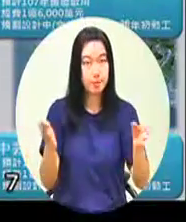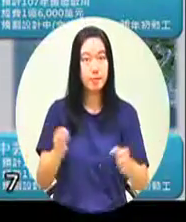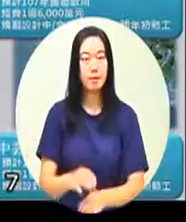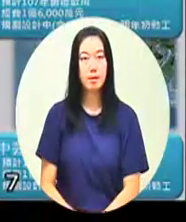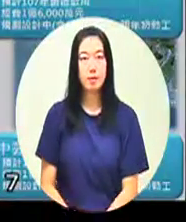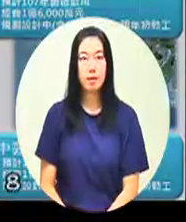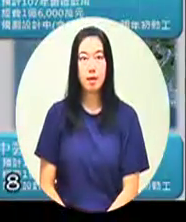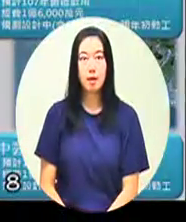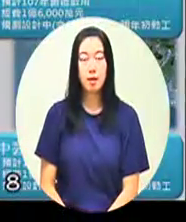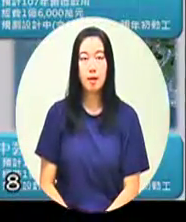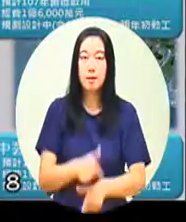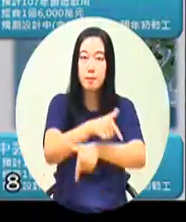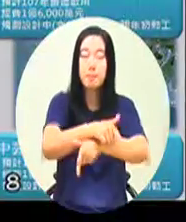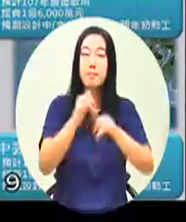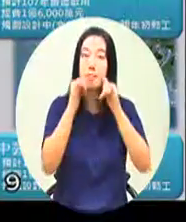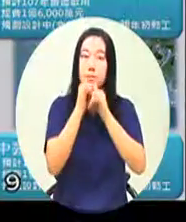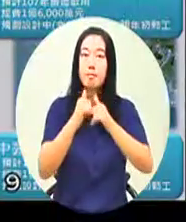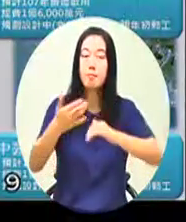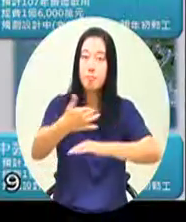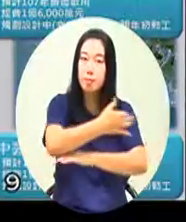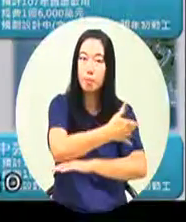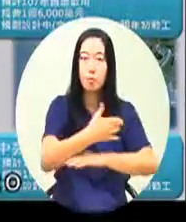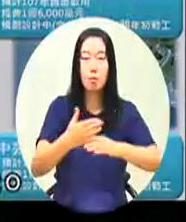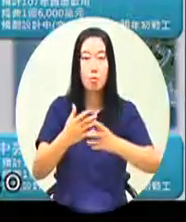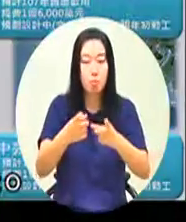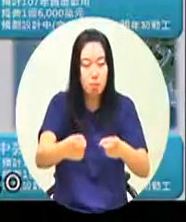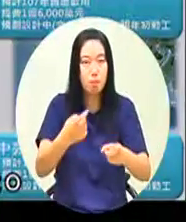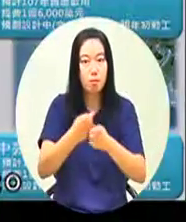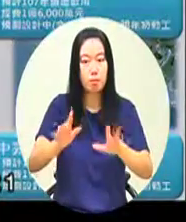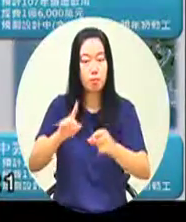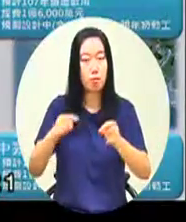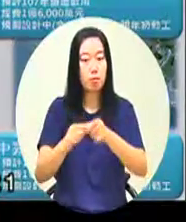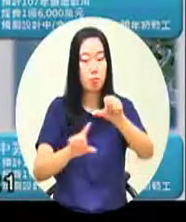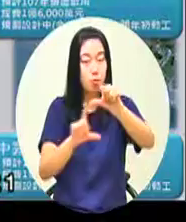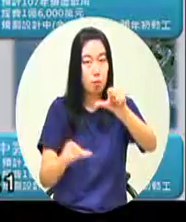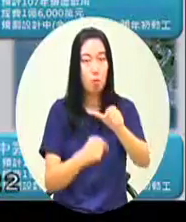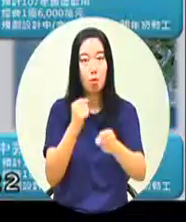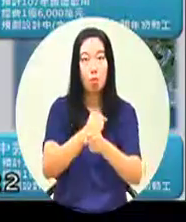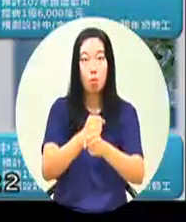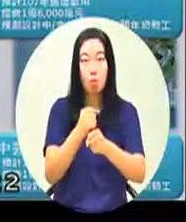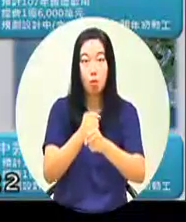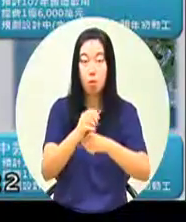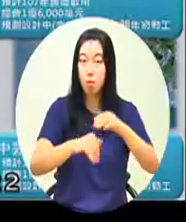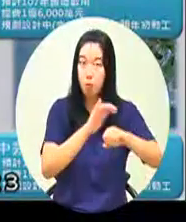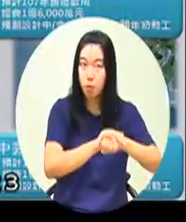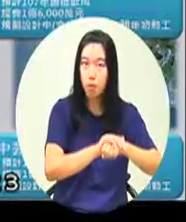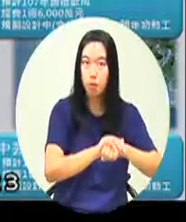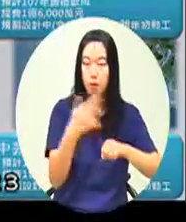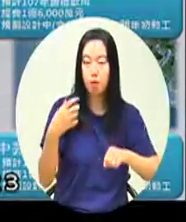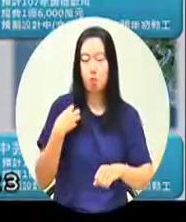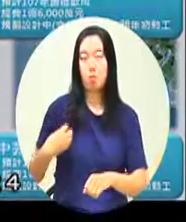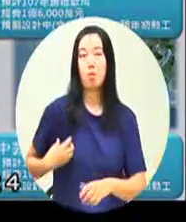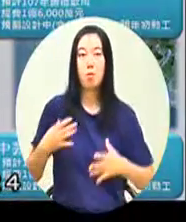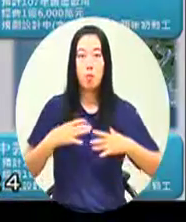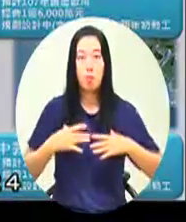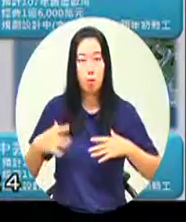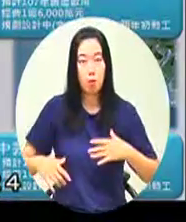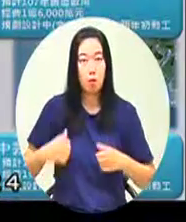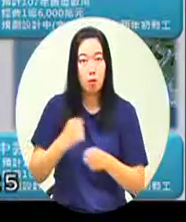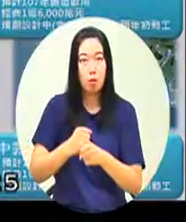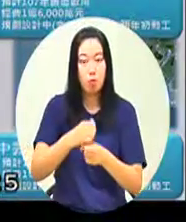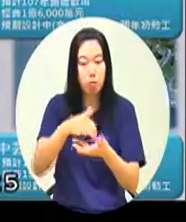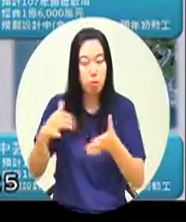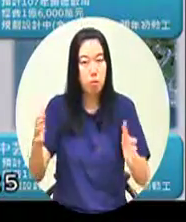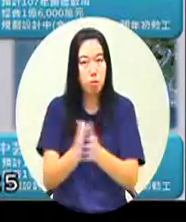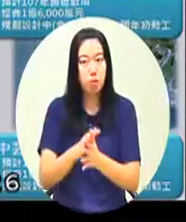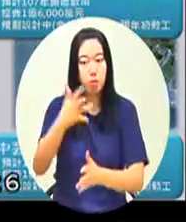寮渔港的海岸光廊第一期的工程也已经在今年的5月份完工。那紫观渔获的直销中心经费总共是